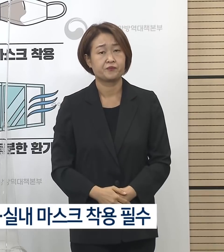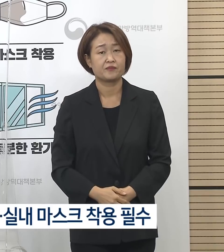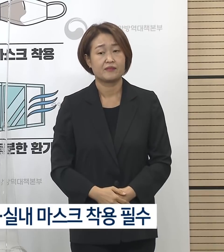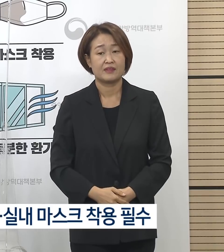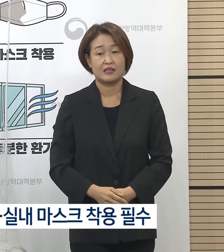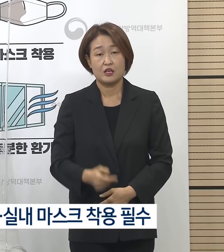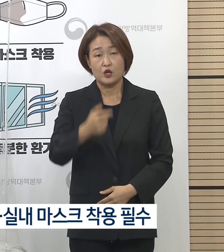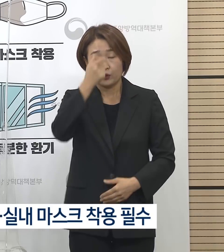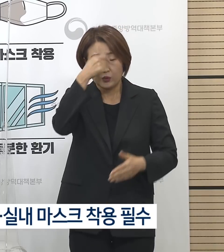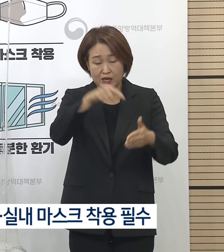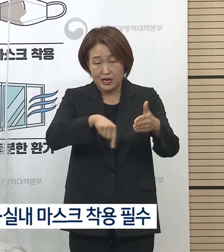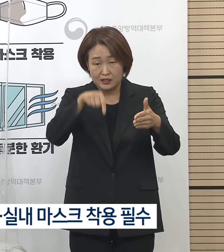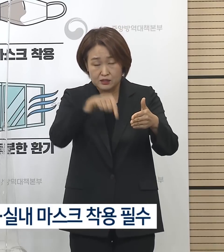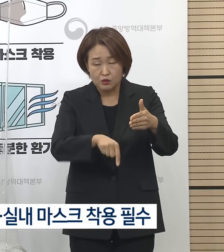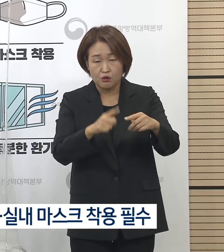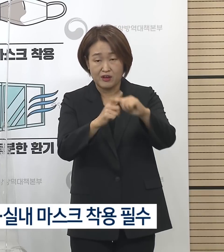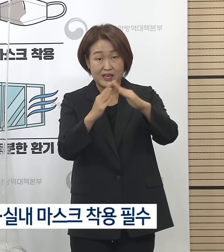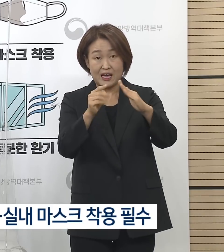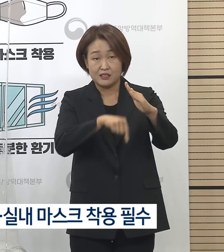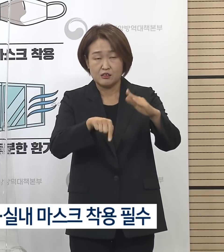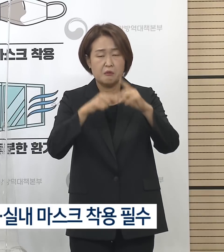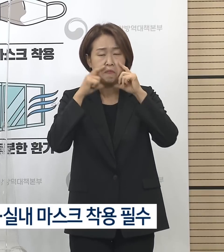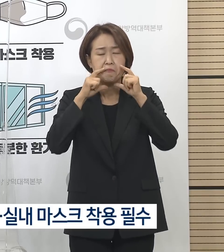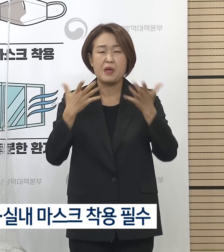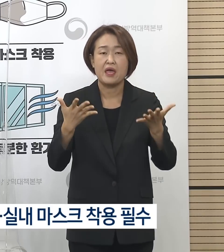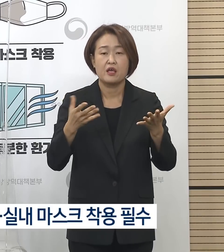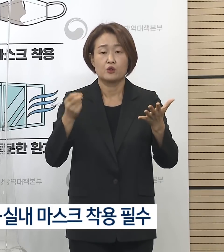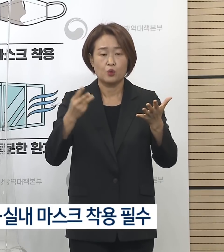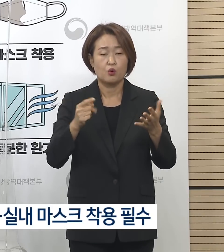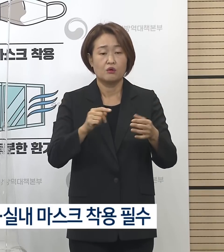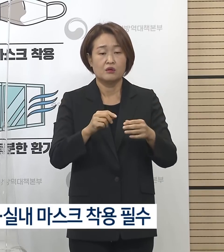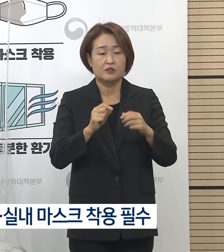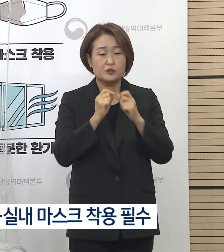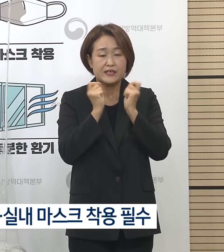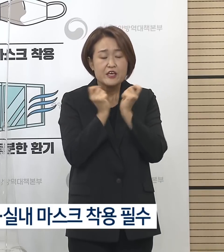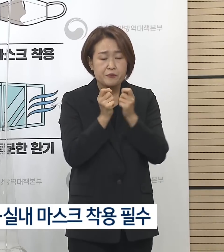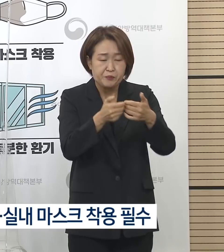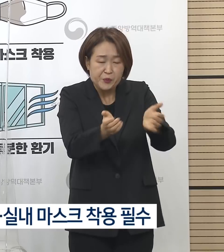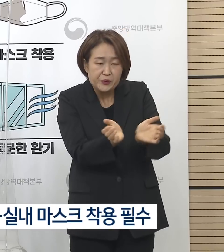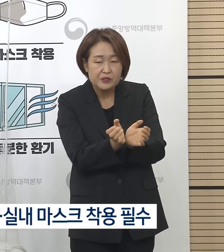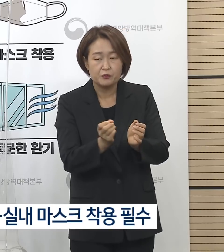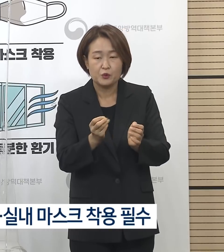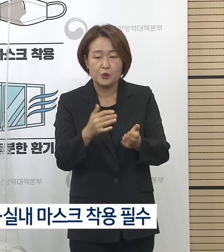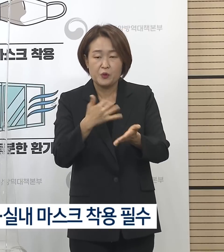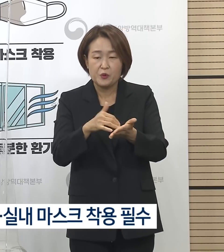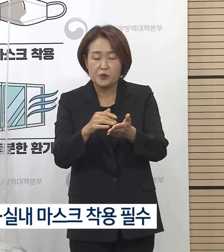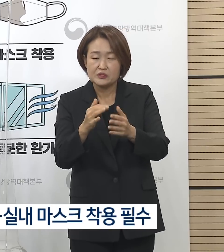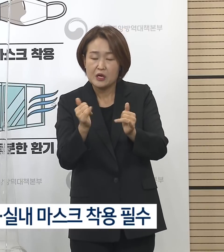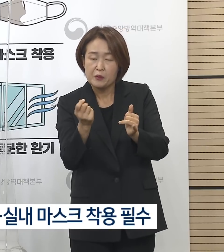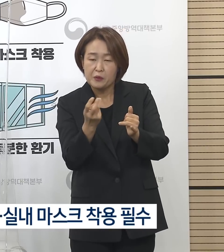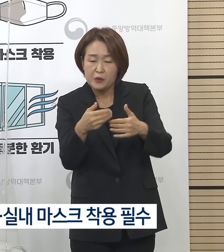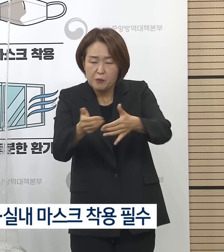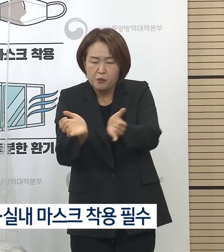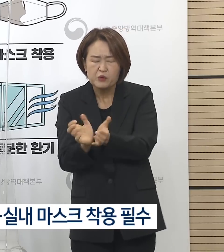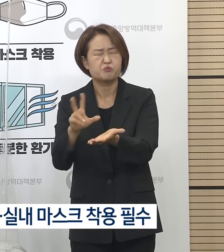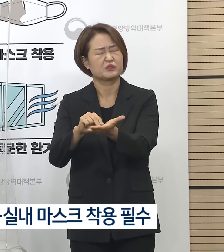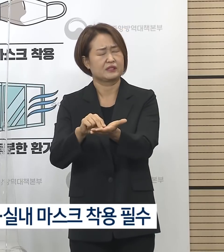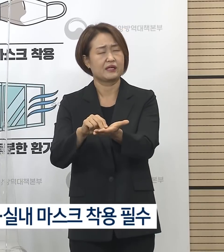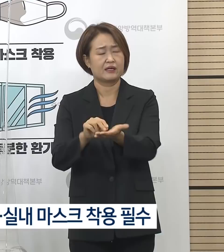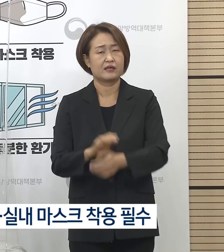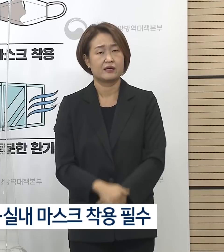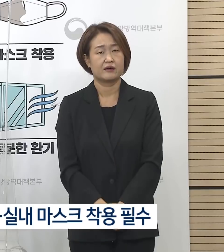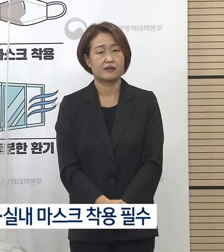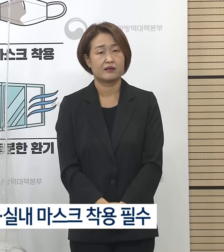중에 마스크 미착용, 그리고 소모임 및 공동 식사 등이 주요한 원인으로 지적이 되고 있습니다.